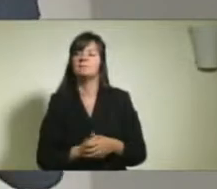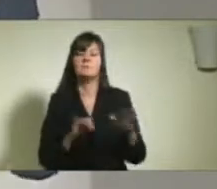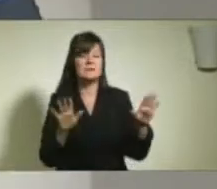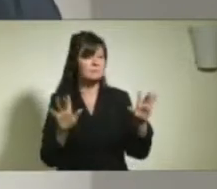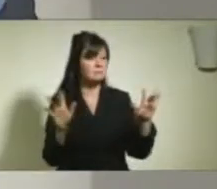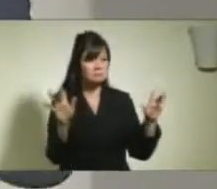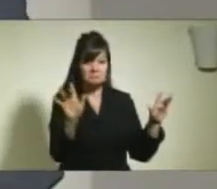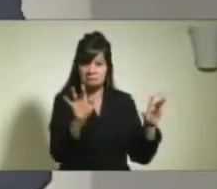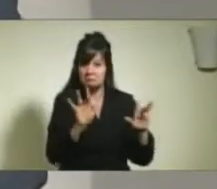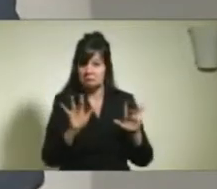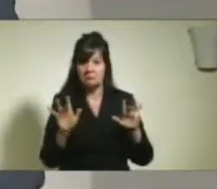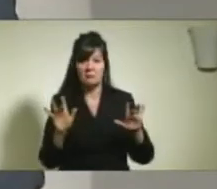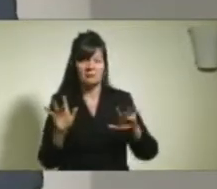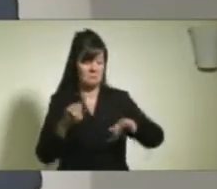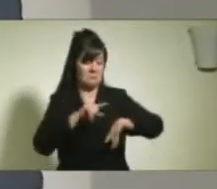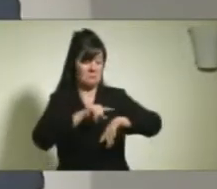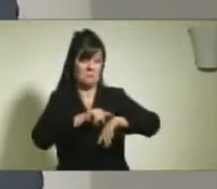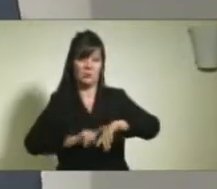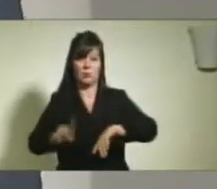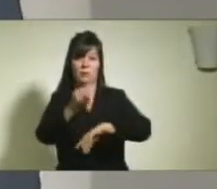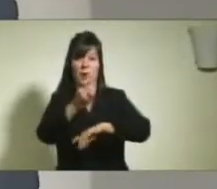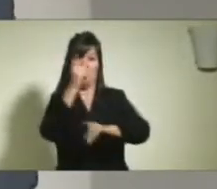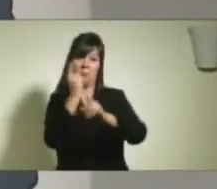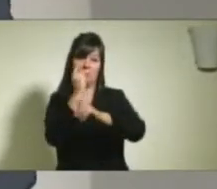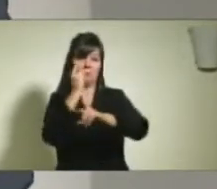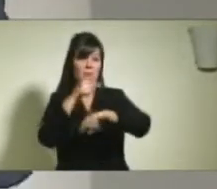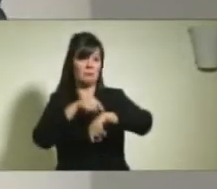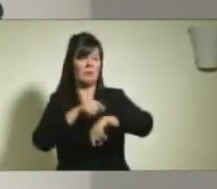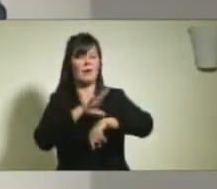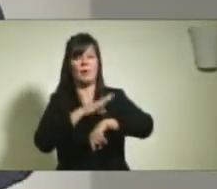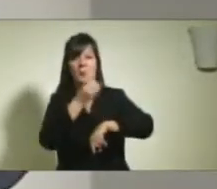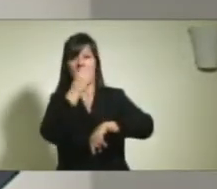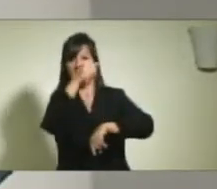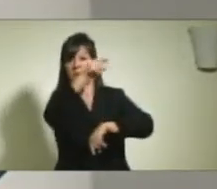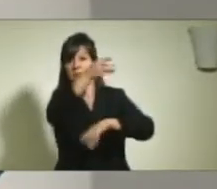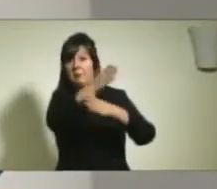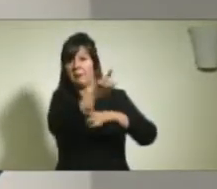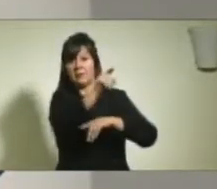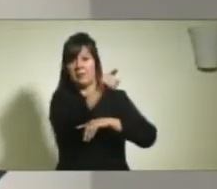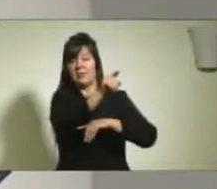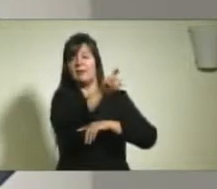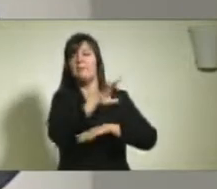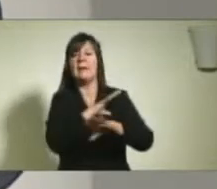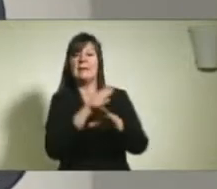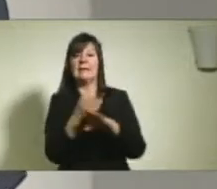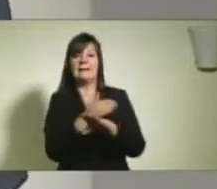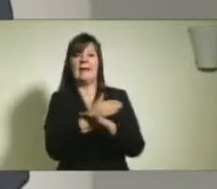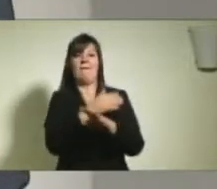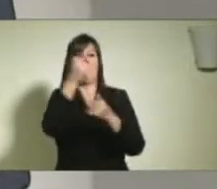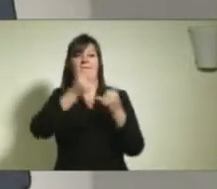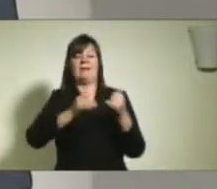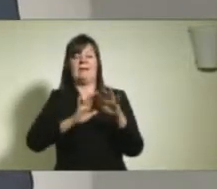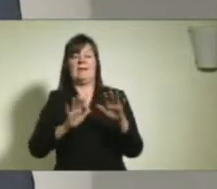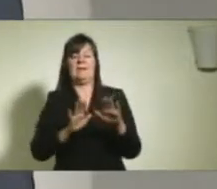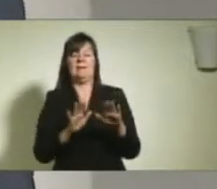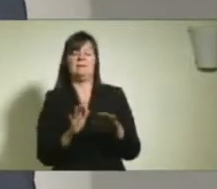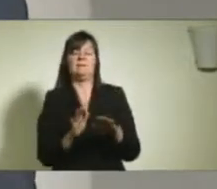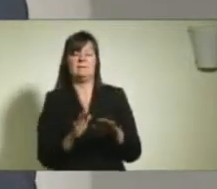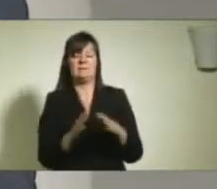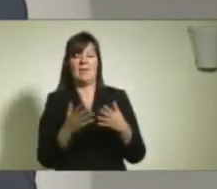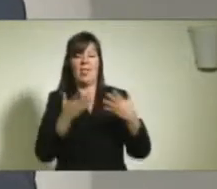Sinon, il est exactement 13 heures. Il y a un repas qui nous attend, mais je voudrais avant de terminer, prendre